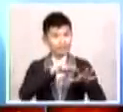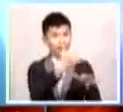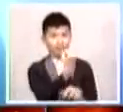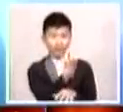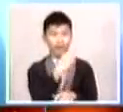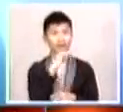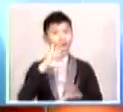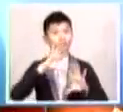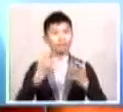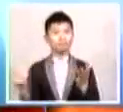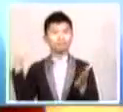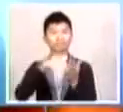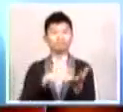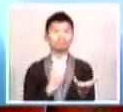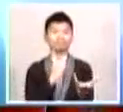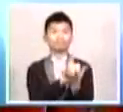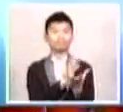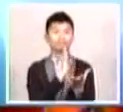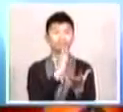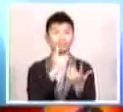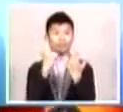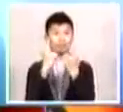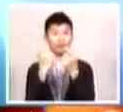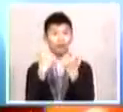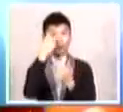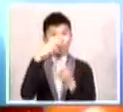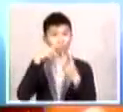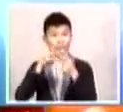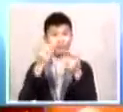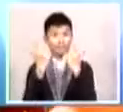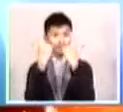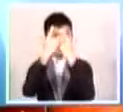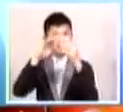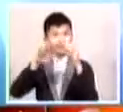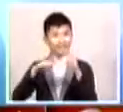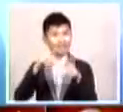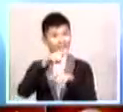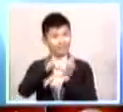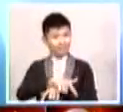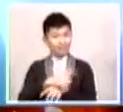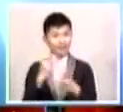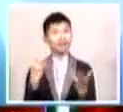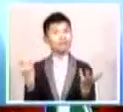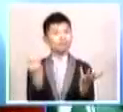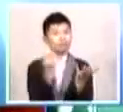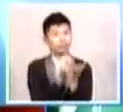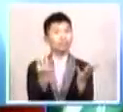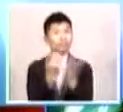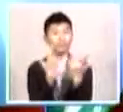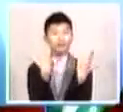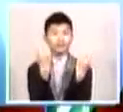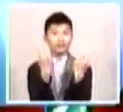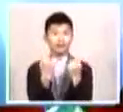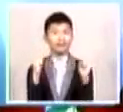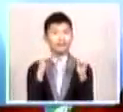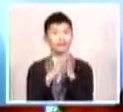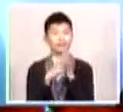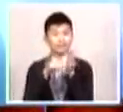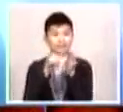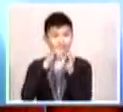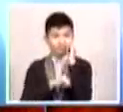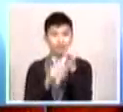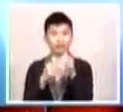国终于加入欧洲共同市场，北欧和南欧各国也终于加入欧洲共同市场。冷战时代结束以后，原